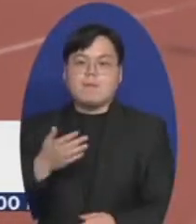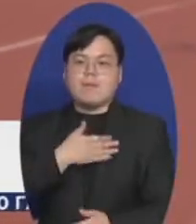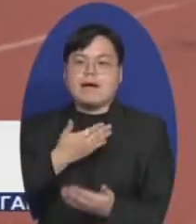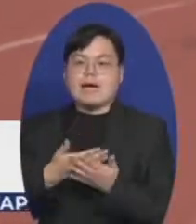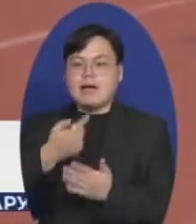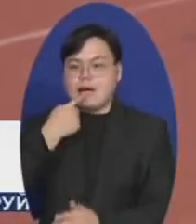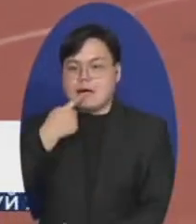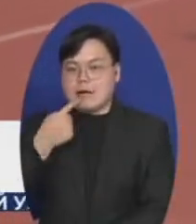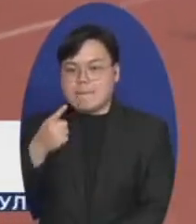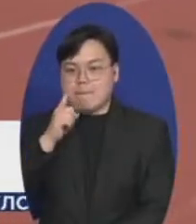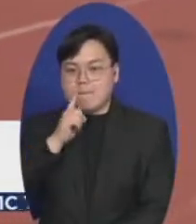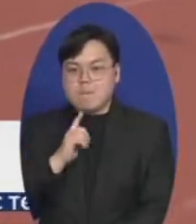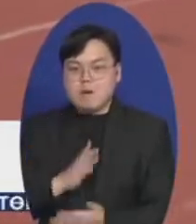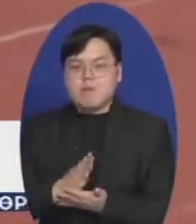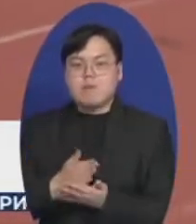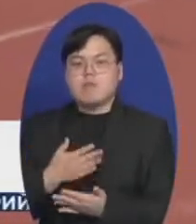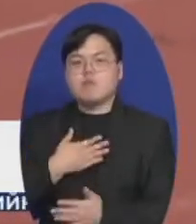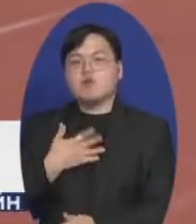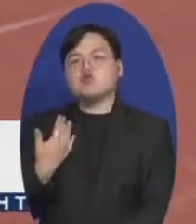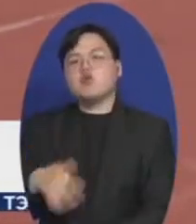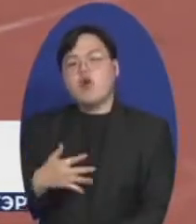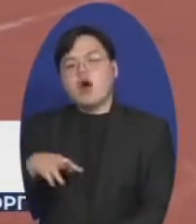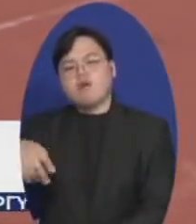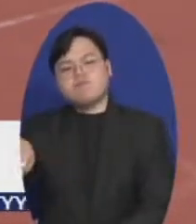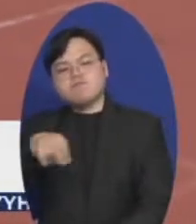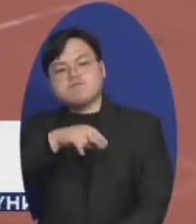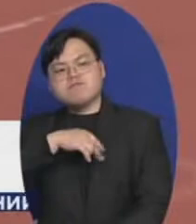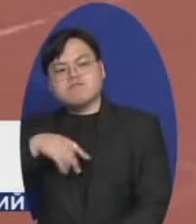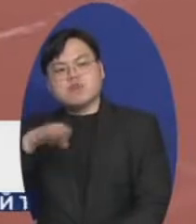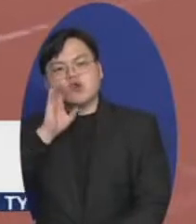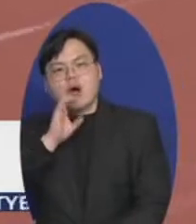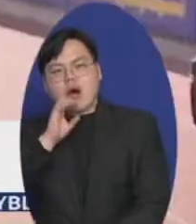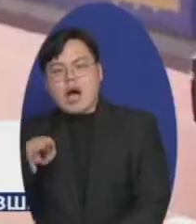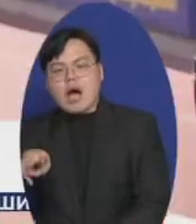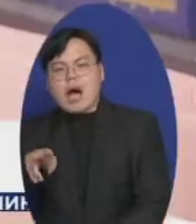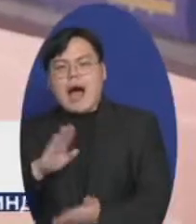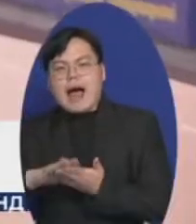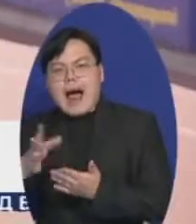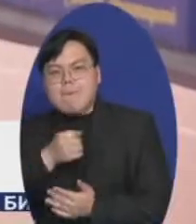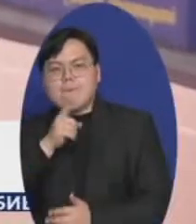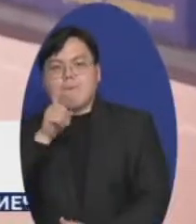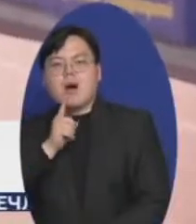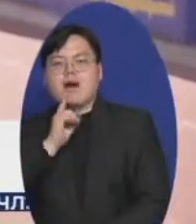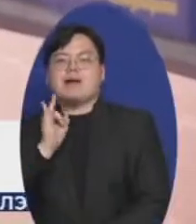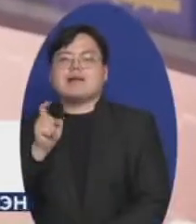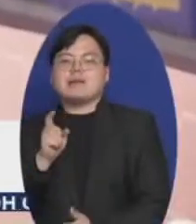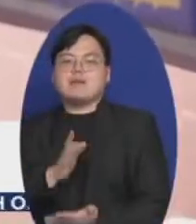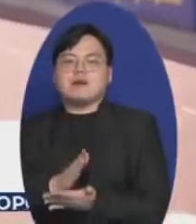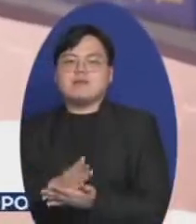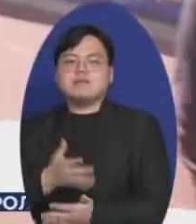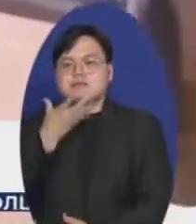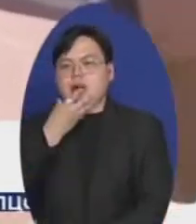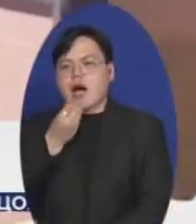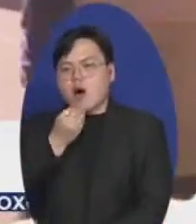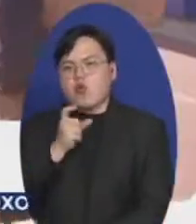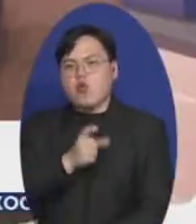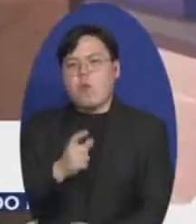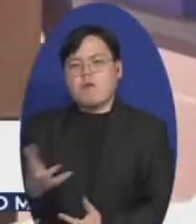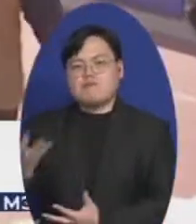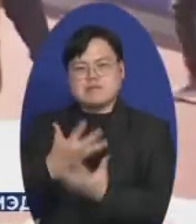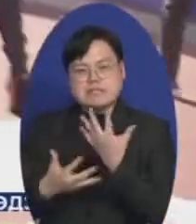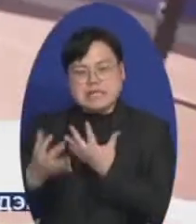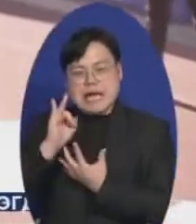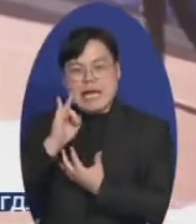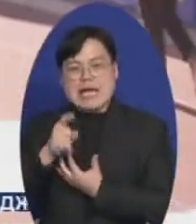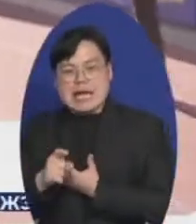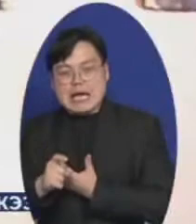зүгээр бас тойрол сонирхол явж ятал тэгэл урангуул энэ төр авч явах юм зөндөө байна уу? Сайхан болж байна. Өргөн дэлгэр болж байна. Хүү амт ихтэй тэгэл ер